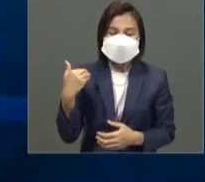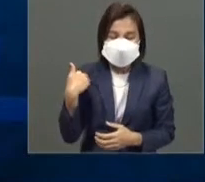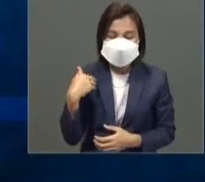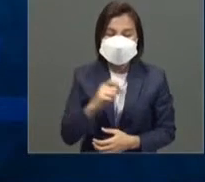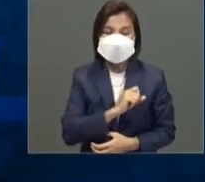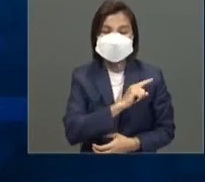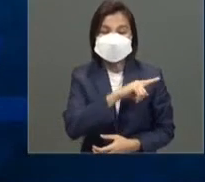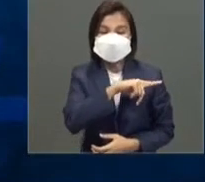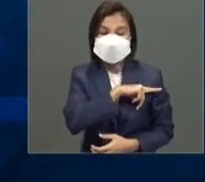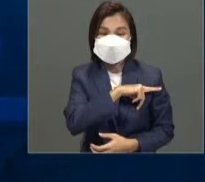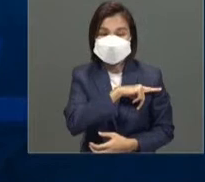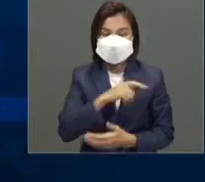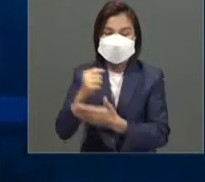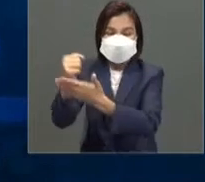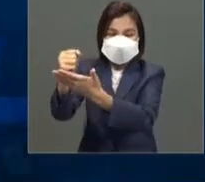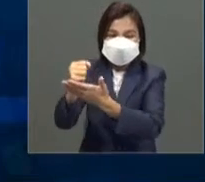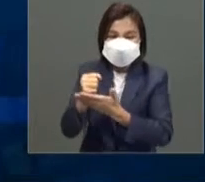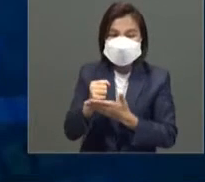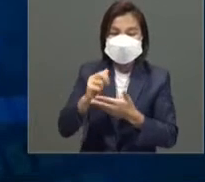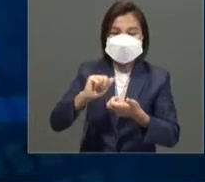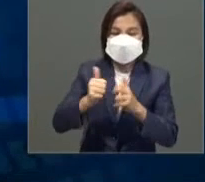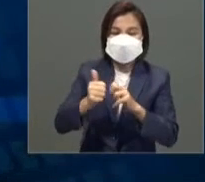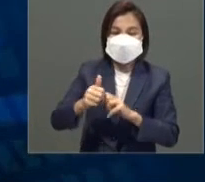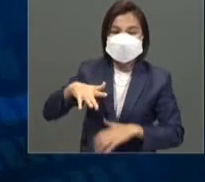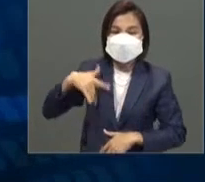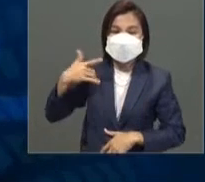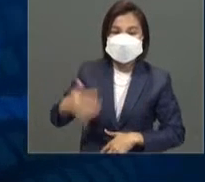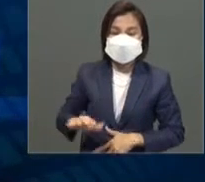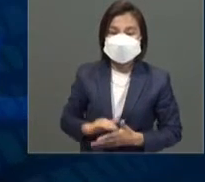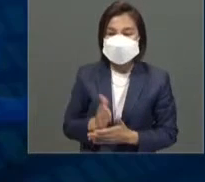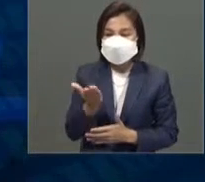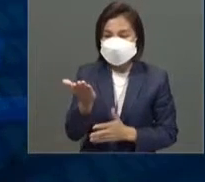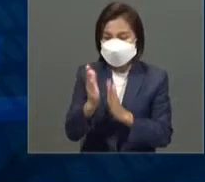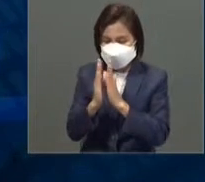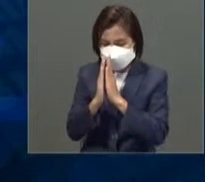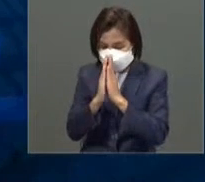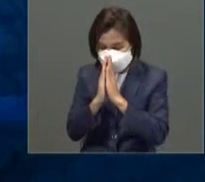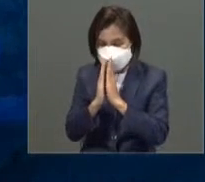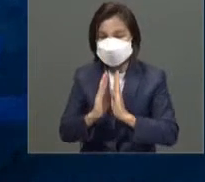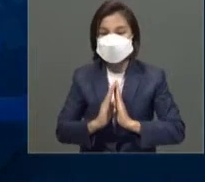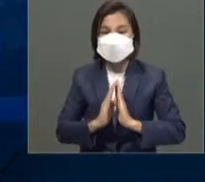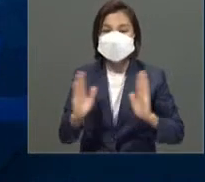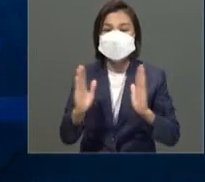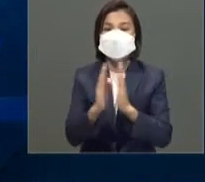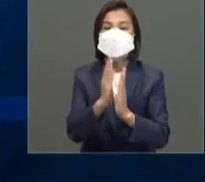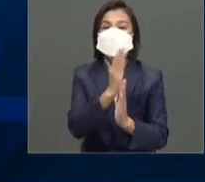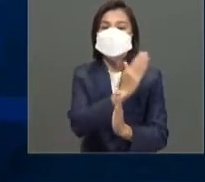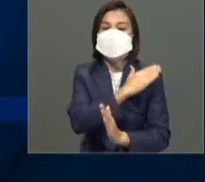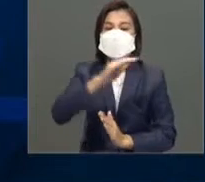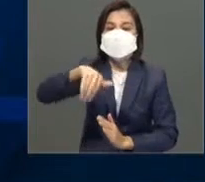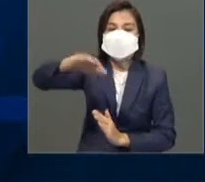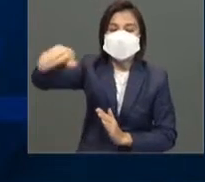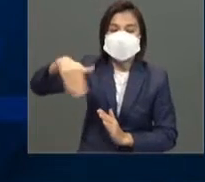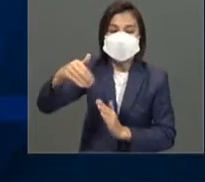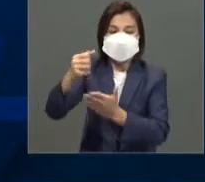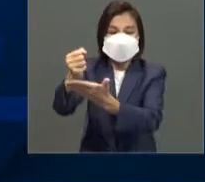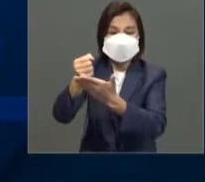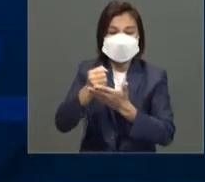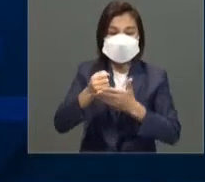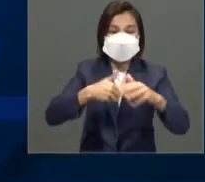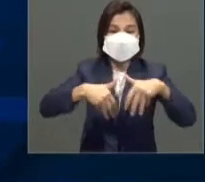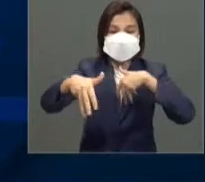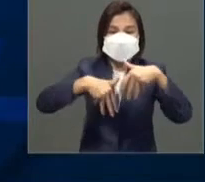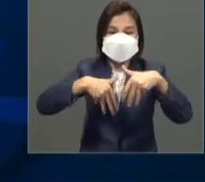าได้พึ่งพิงในยามที่เราเดือดร้อนอย่างนี้ต้องกราบนมัสการกราบขอบพระคุณพระคุณเจ้าทั้งหลายที่ได้มีส่วนตรงนี้ด้วยนะครับ